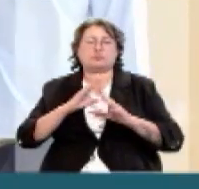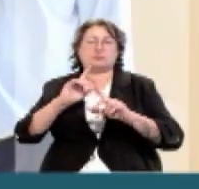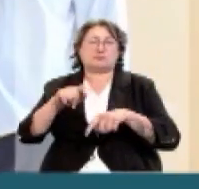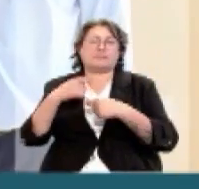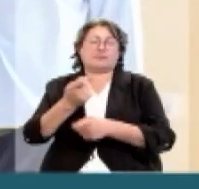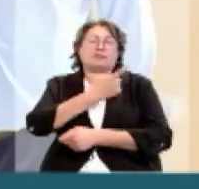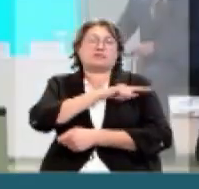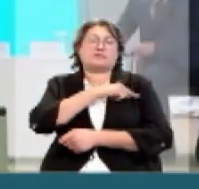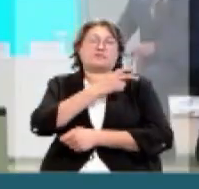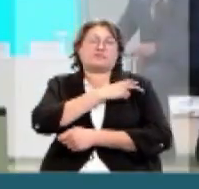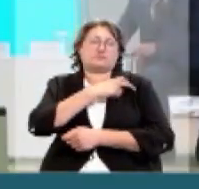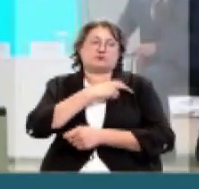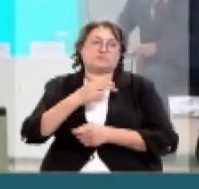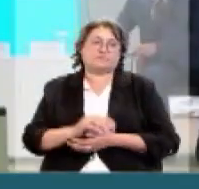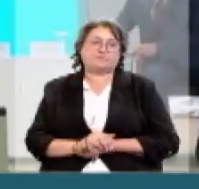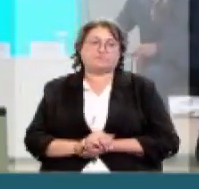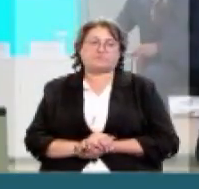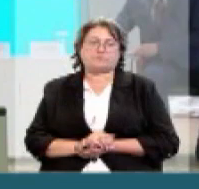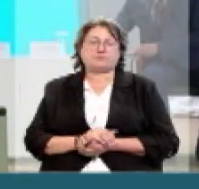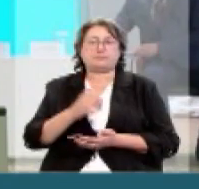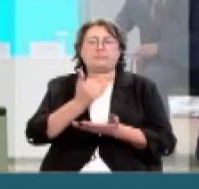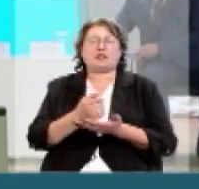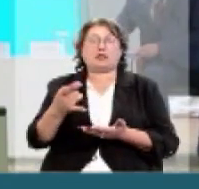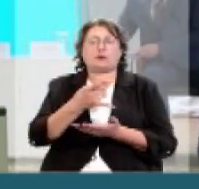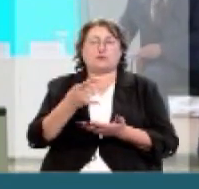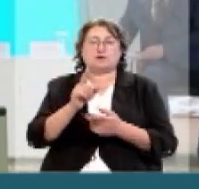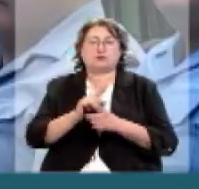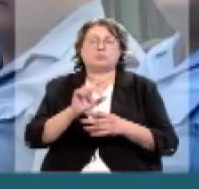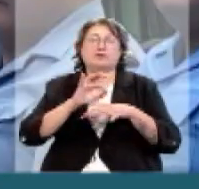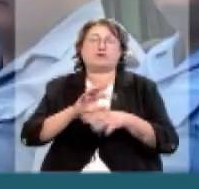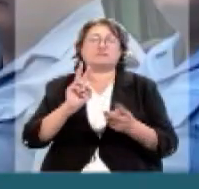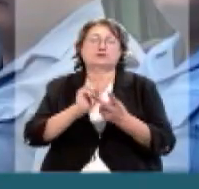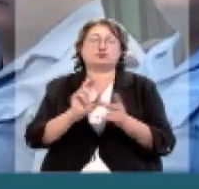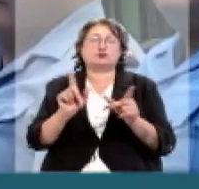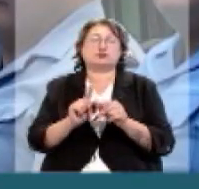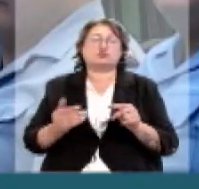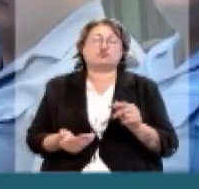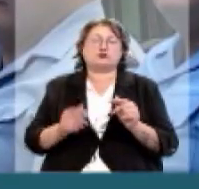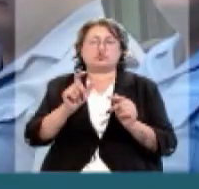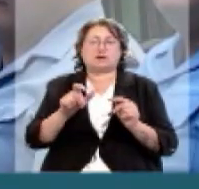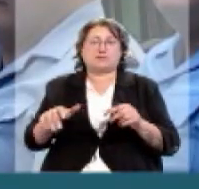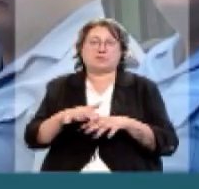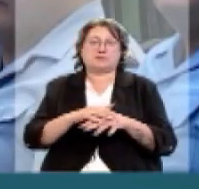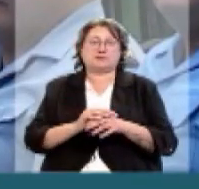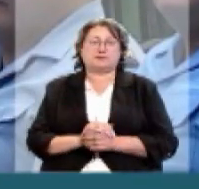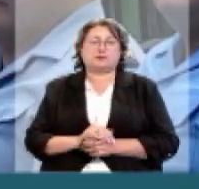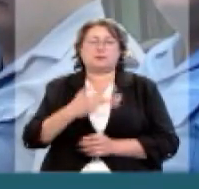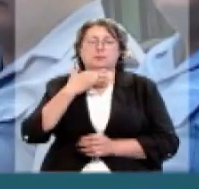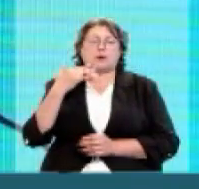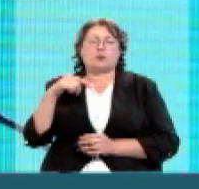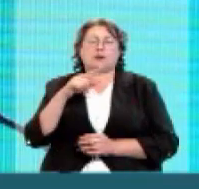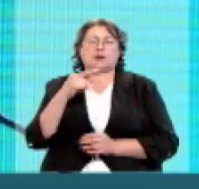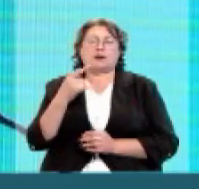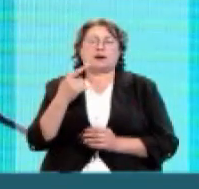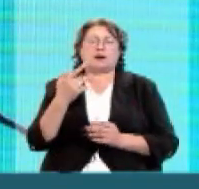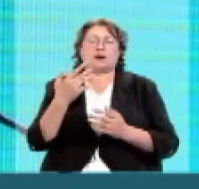берілетін болады. Өңір басшысы тұрғындармен де кездесу өткізді. Ауылдықтардың қолына облыс әкімі күнде түсе бермейді. Халық сауалдарын жаудырды.